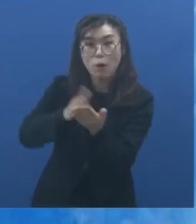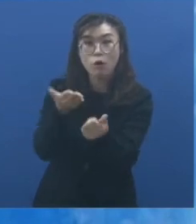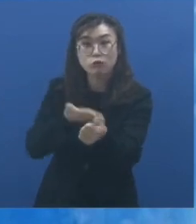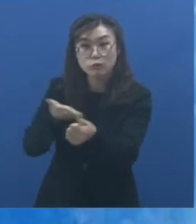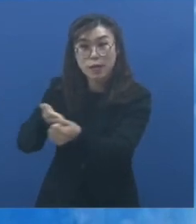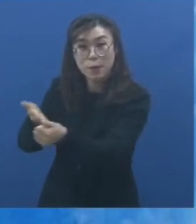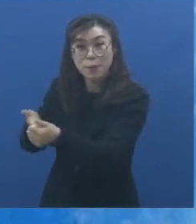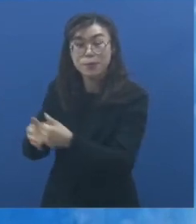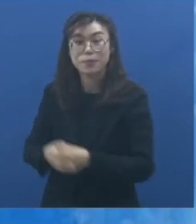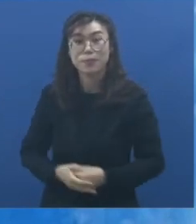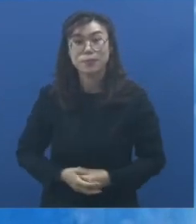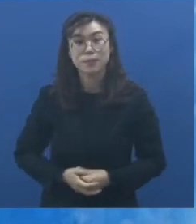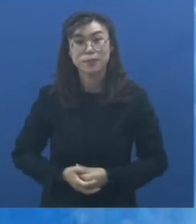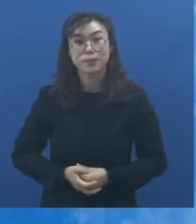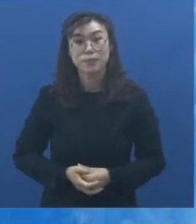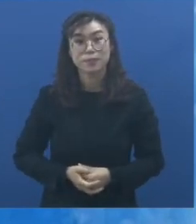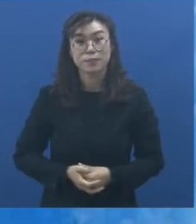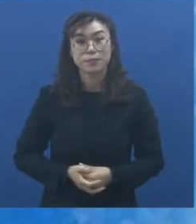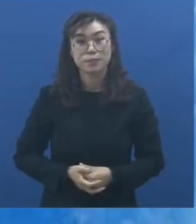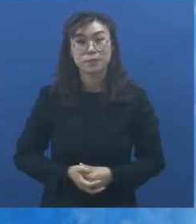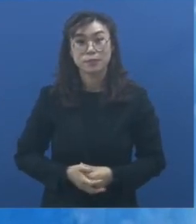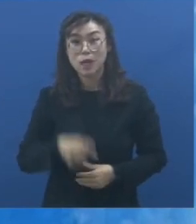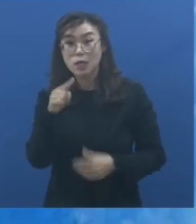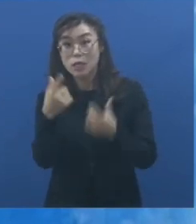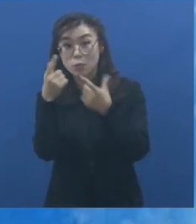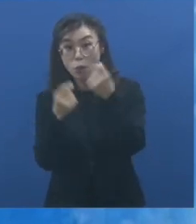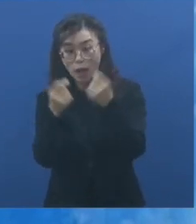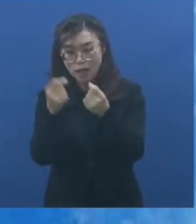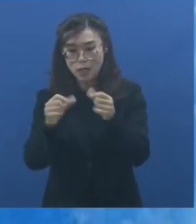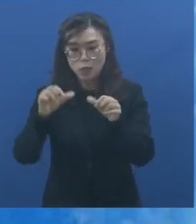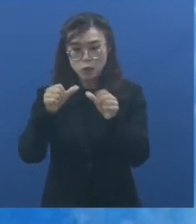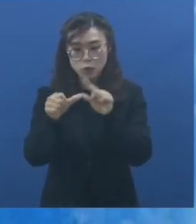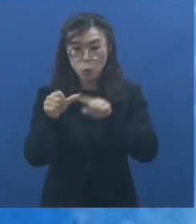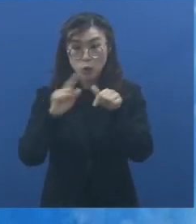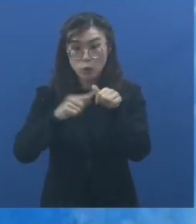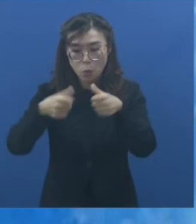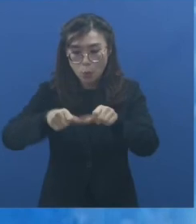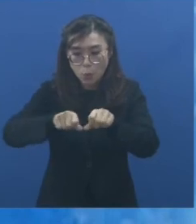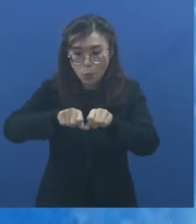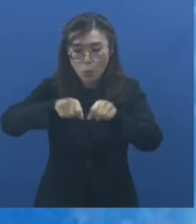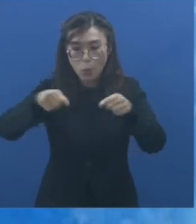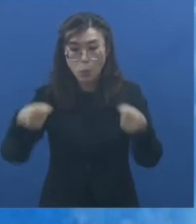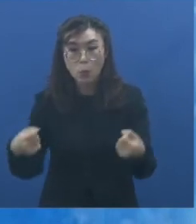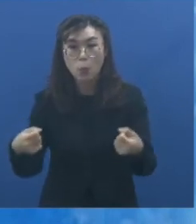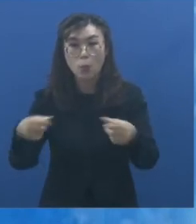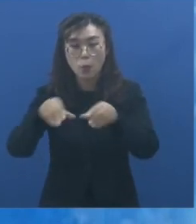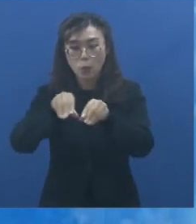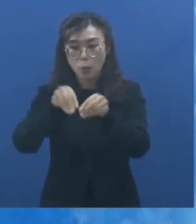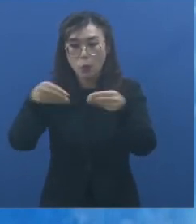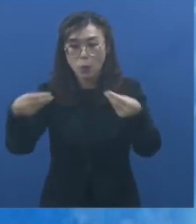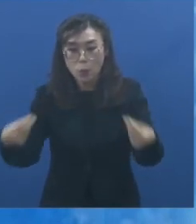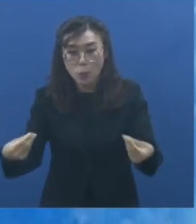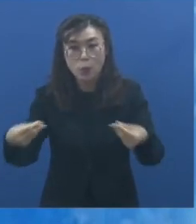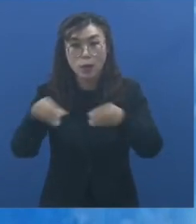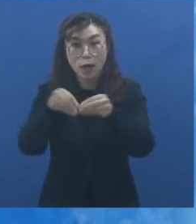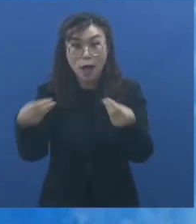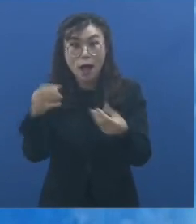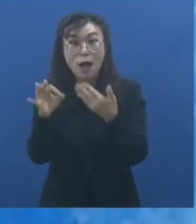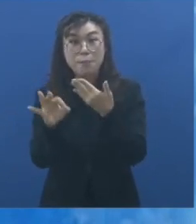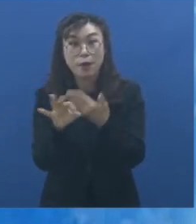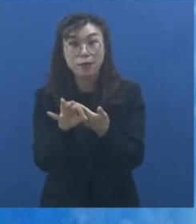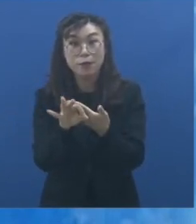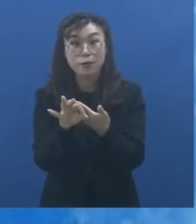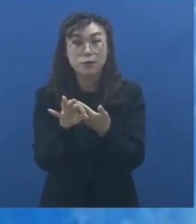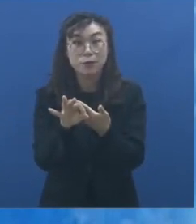자 그 다음에 이렇게 해서 여기 들어간 데 손가락으로 딱 나서 딱 요렇게 그저 불려 쪄 거죠 그리고